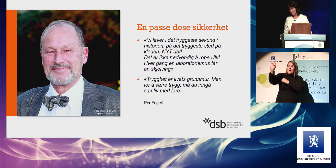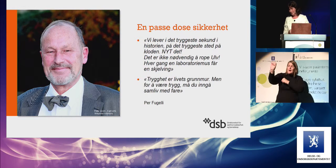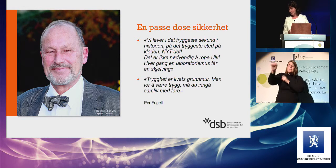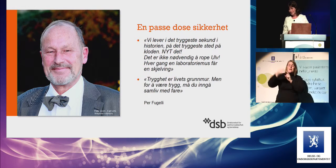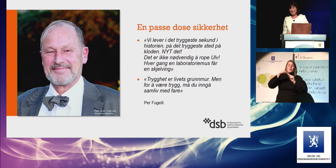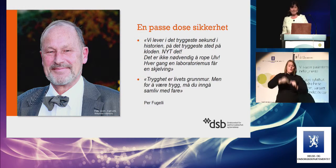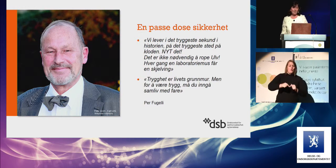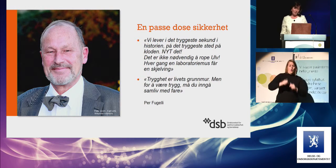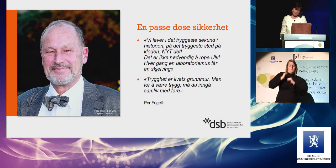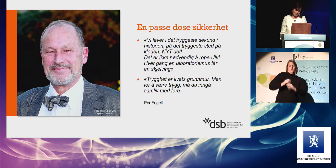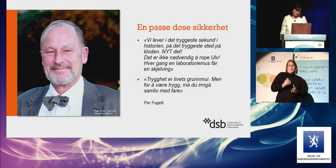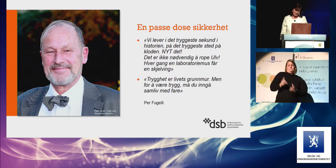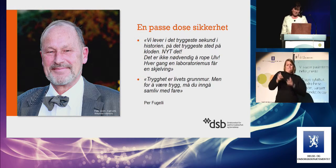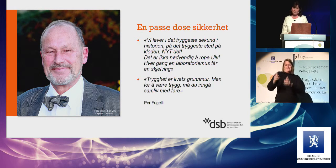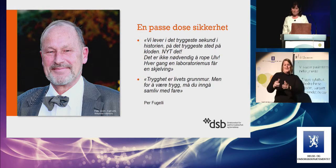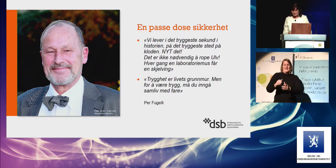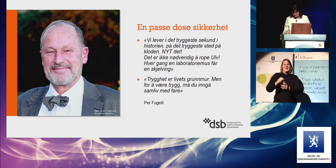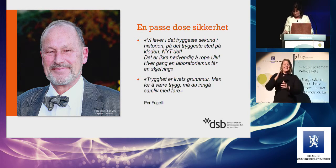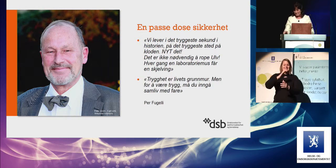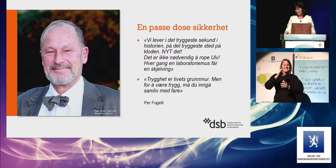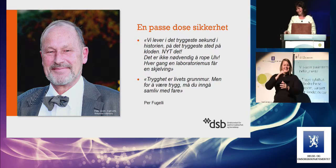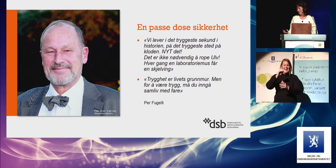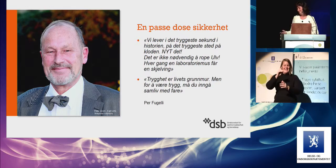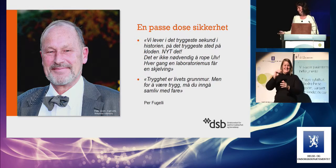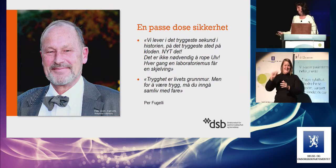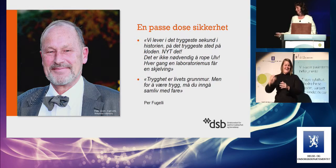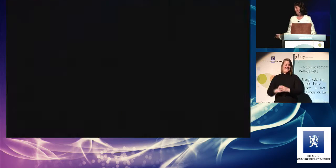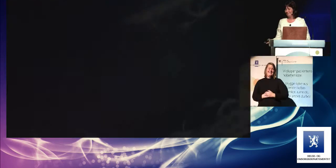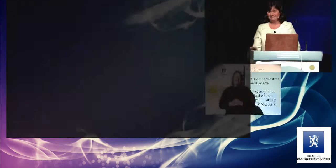Daae. Det hadde jeg aldri trodd. Så tusen takk.